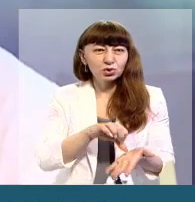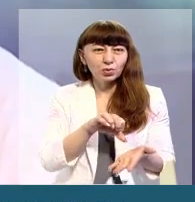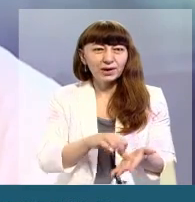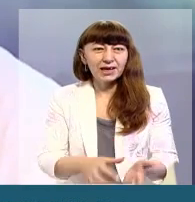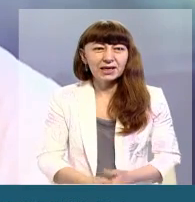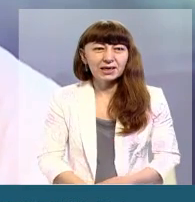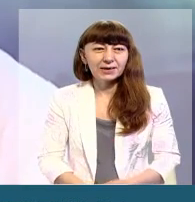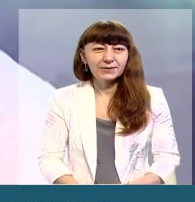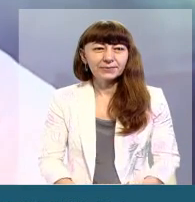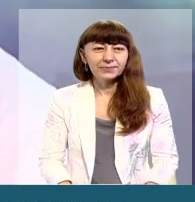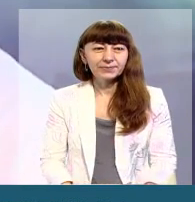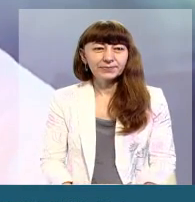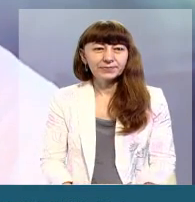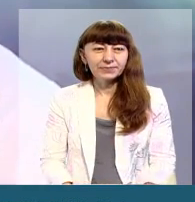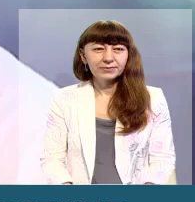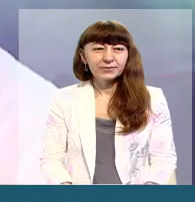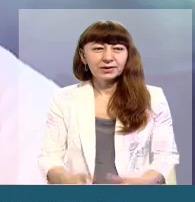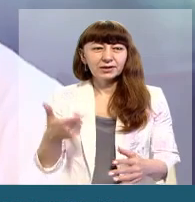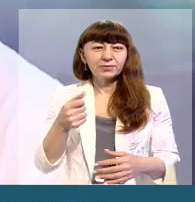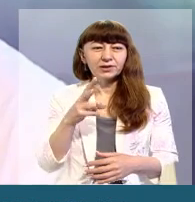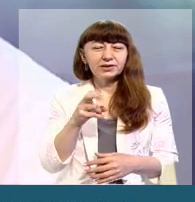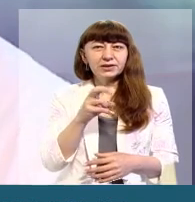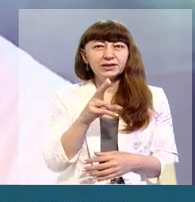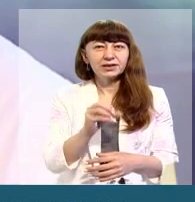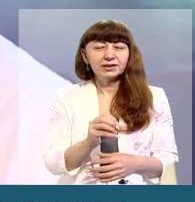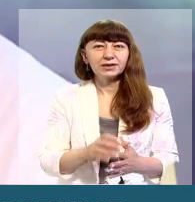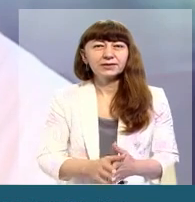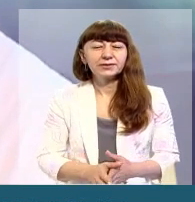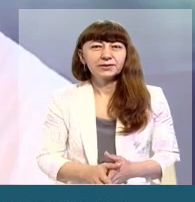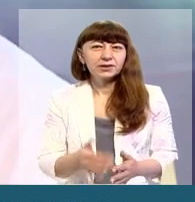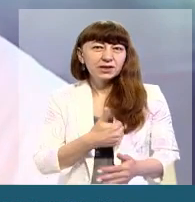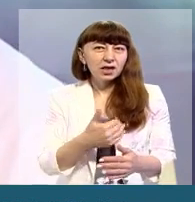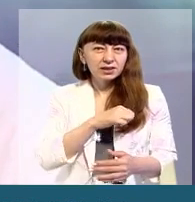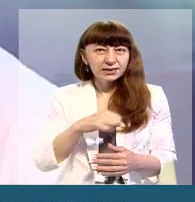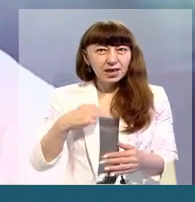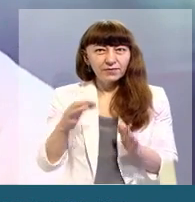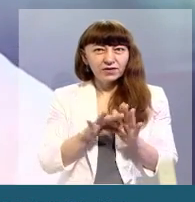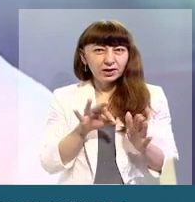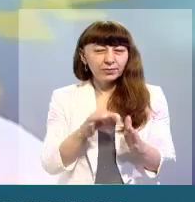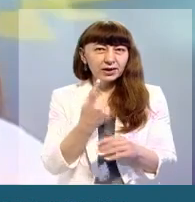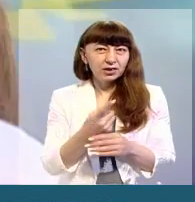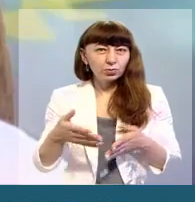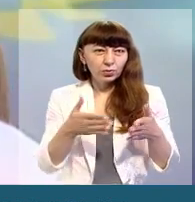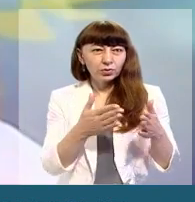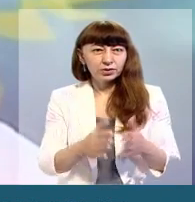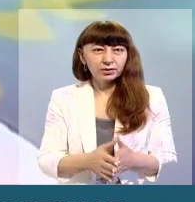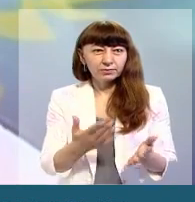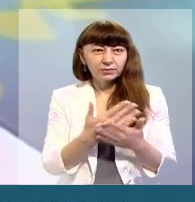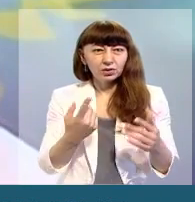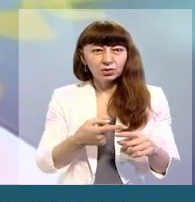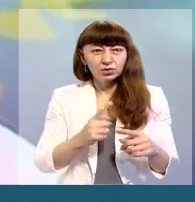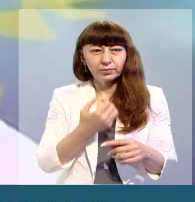выступление спортивной гимнастики и сам захотел выбрать этот путь. Мы очень